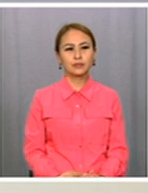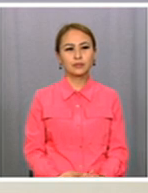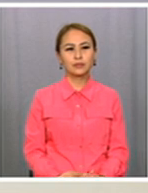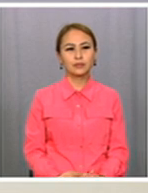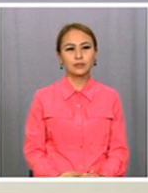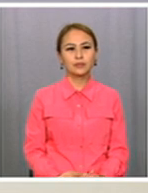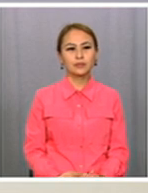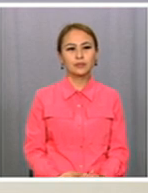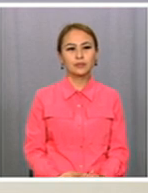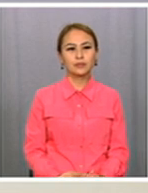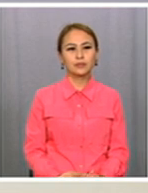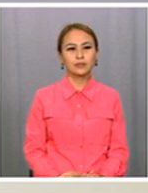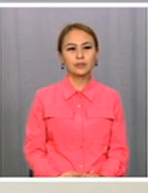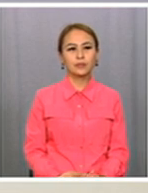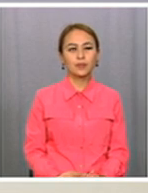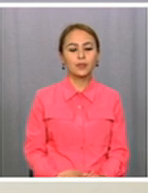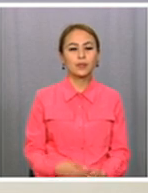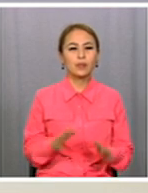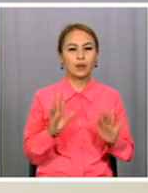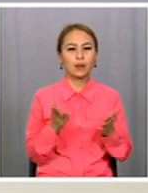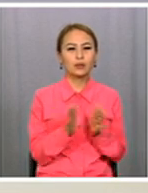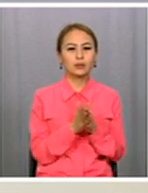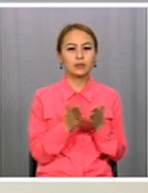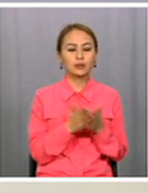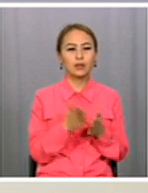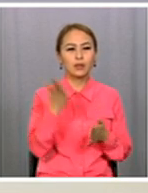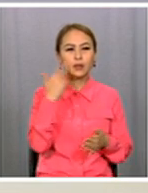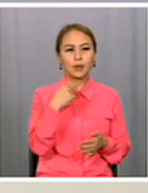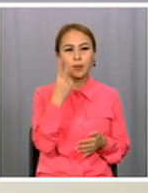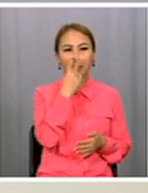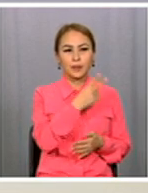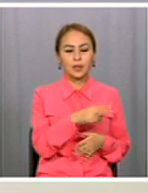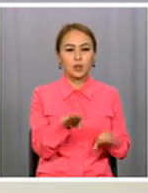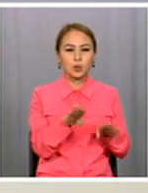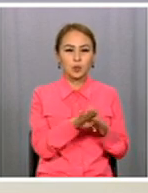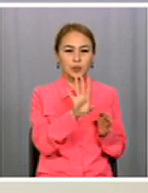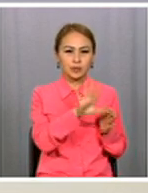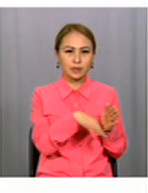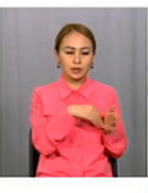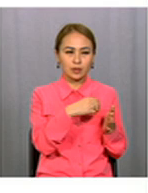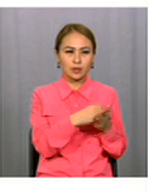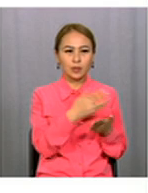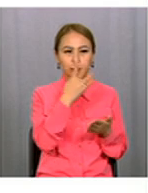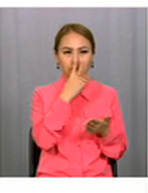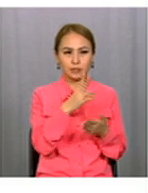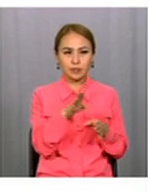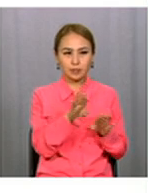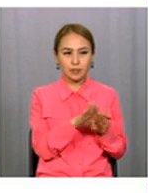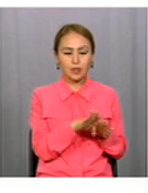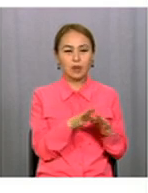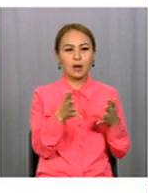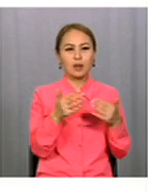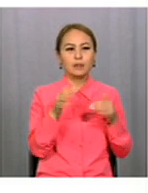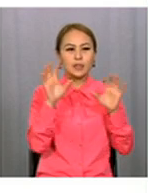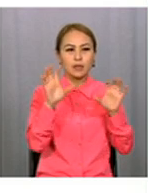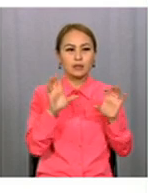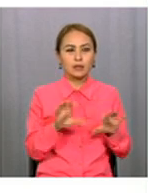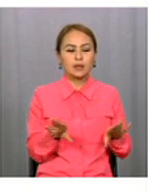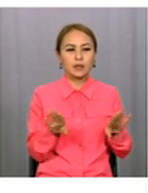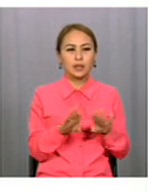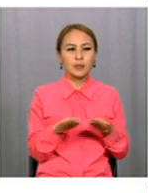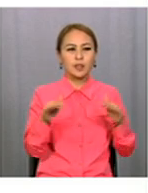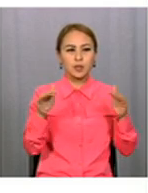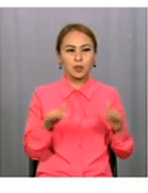Үзінді. Алып кітаптар торыққанын көрдім. Сол сәтте одан безінгем, алып заңдардың кемсеңдеуін